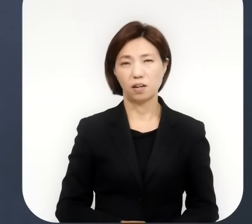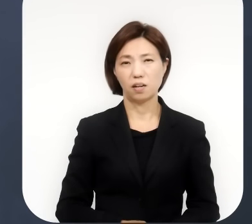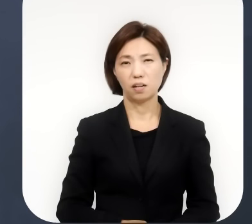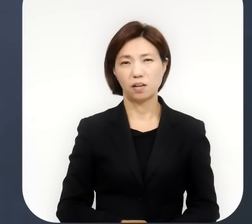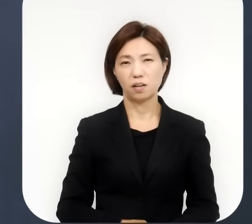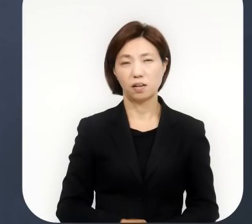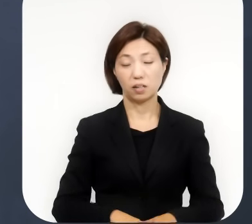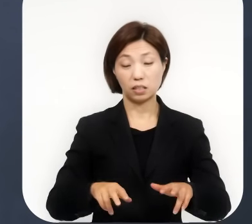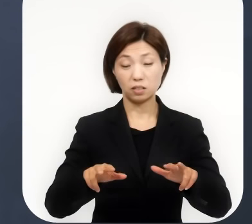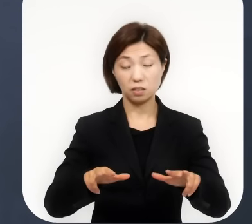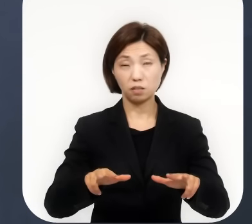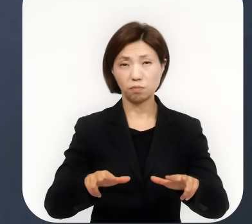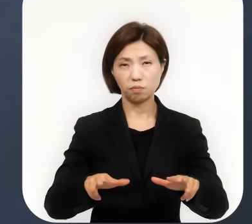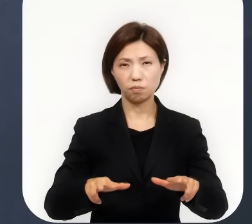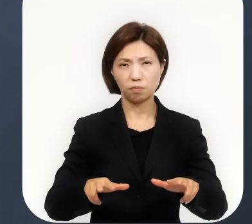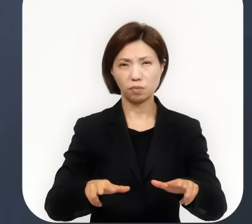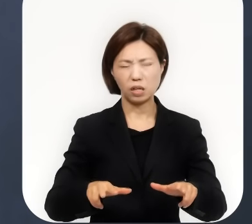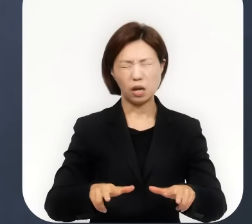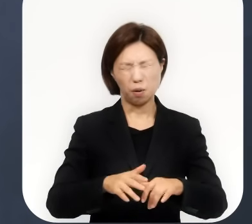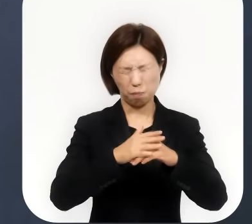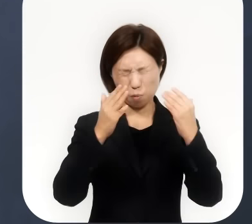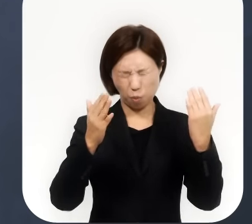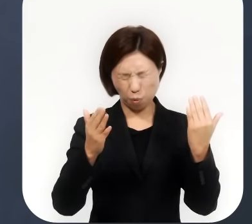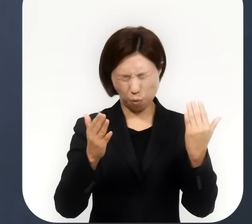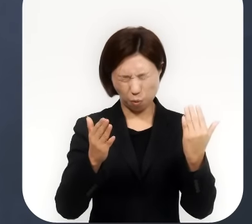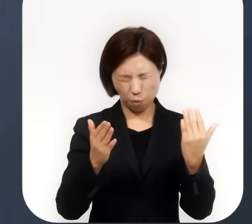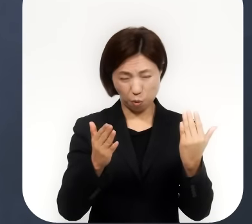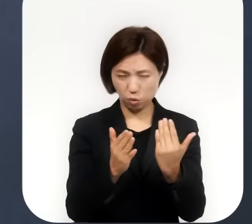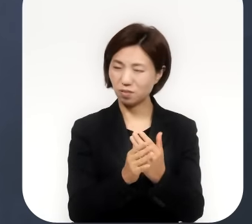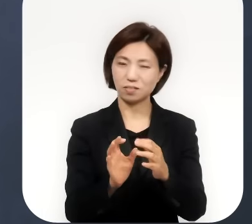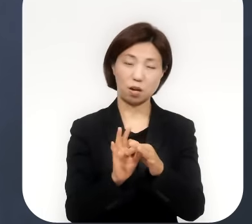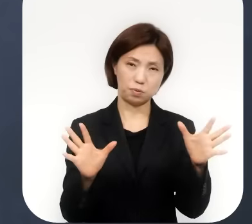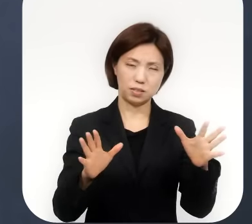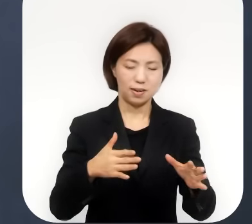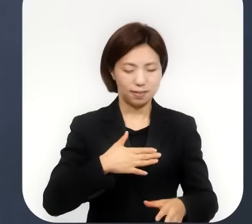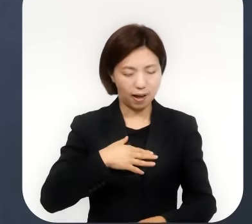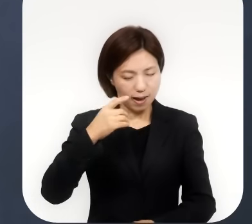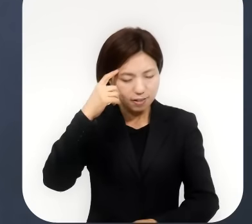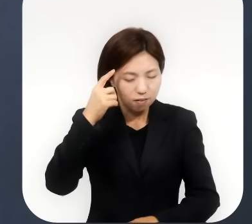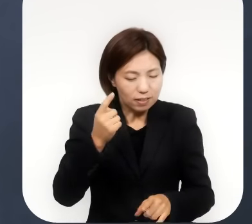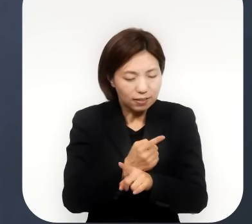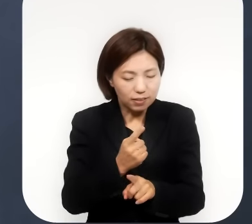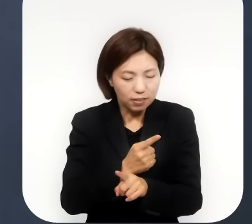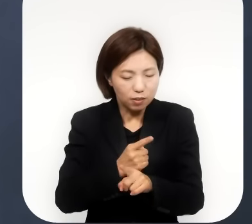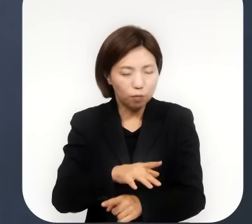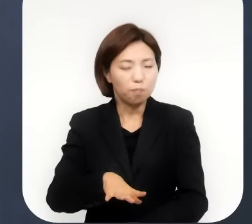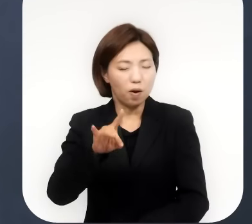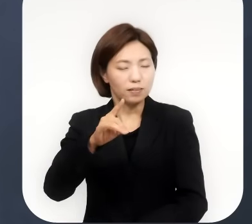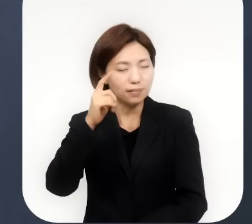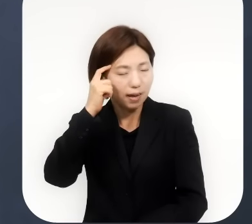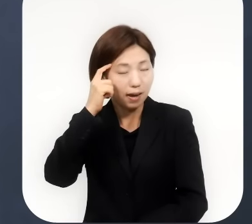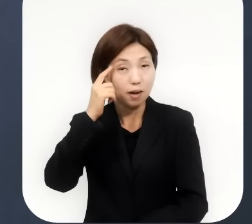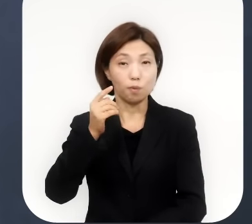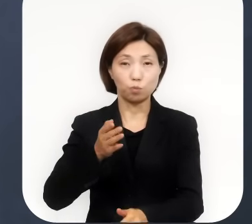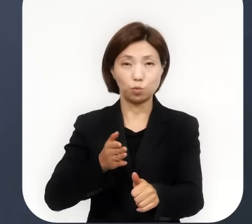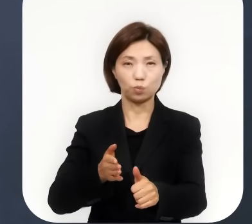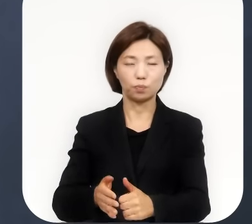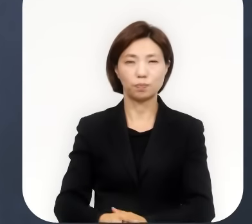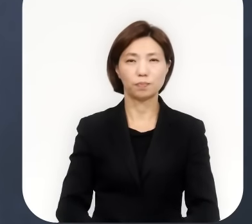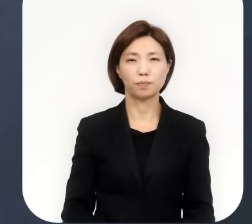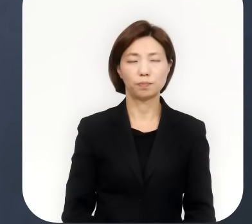그러니 일단 어떤 일이 생기더라도 일단 내 치료부터 먼저 하자 관점을 이렇게 가지면 특별히 문제가 없지